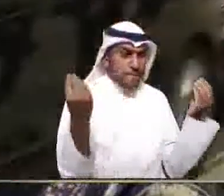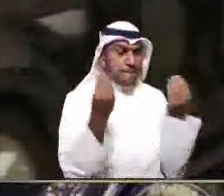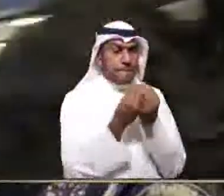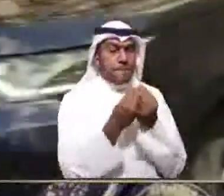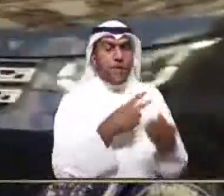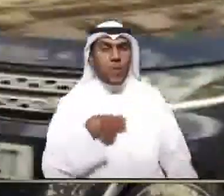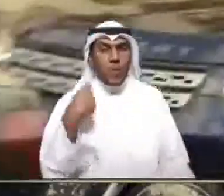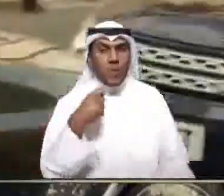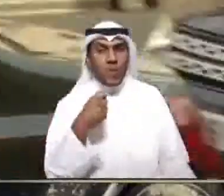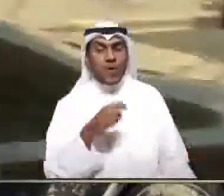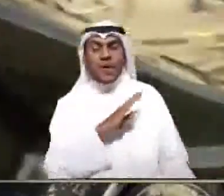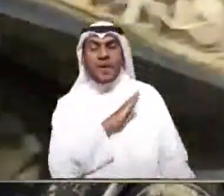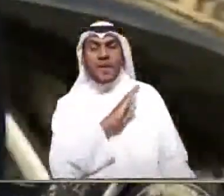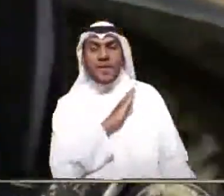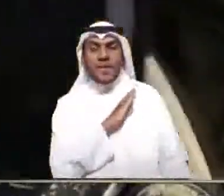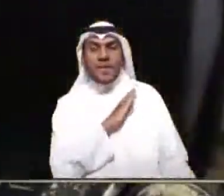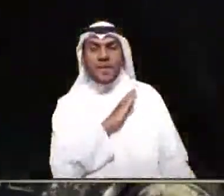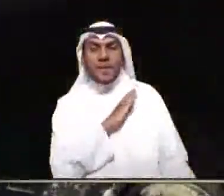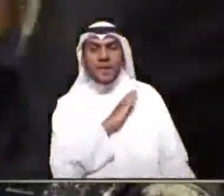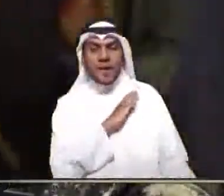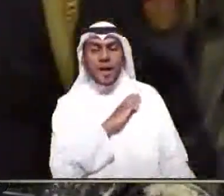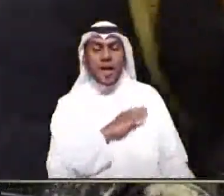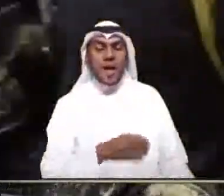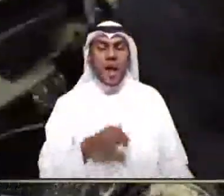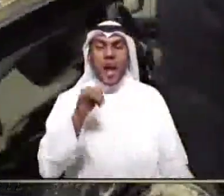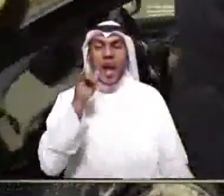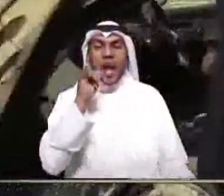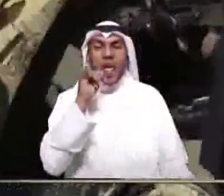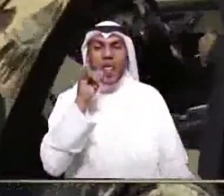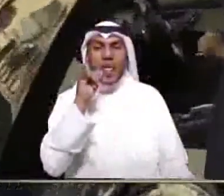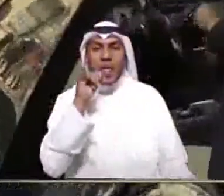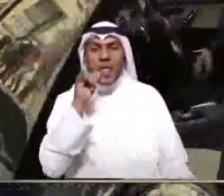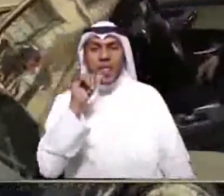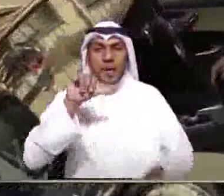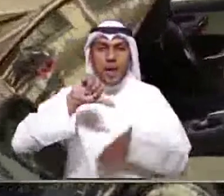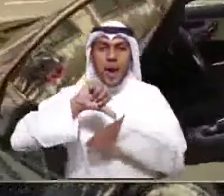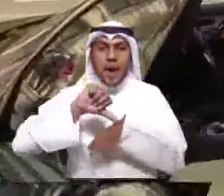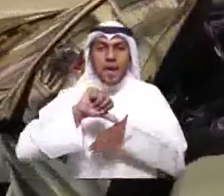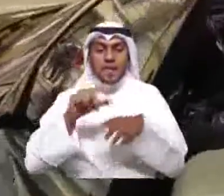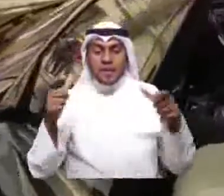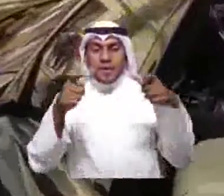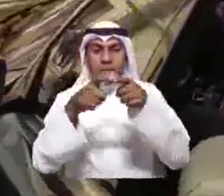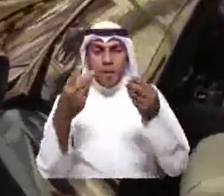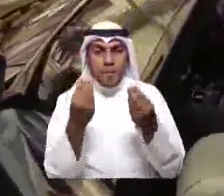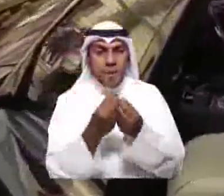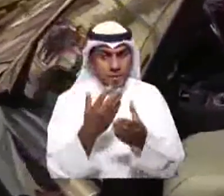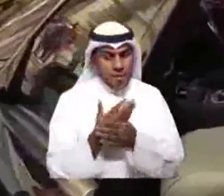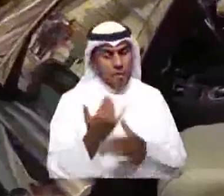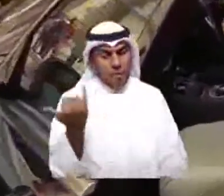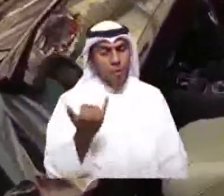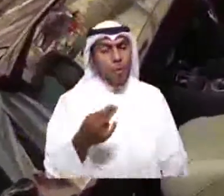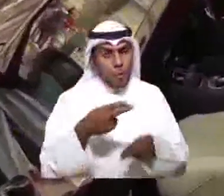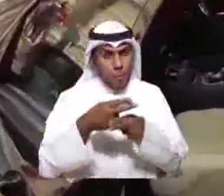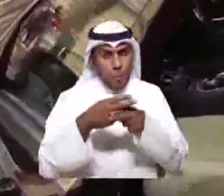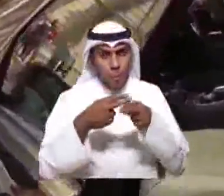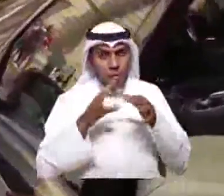مجلس الوزراء ووزير الدفاع في العاصمة البريطانية لندن مع كبار المسؤولين بالحكومة تأتي للتأكيد على متانة